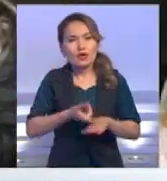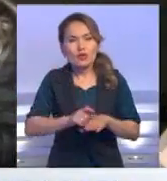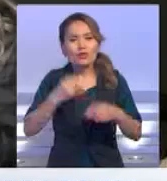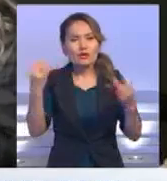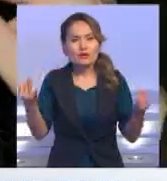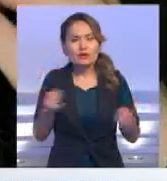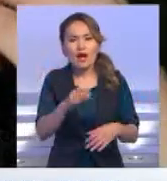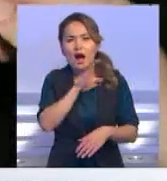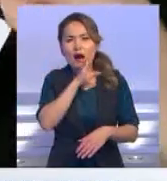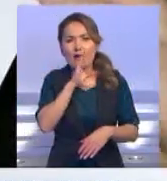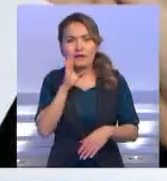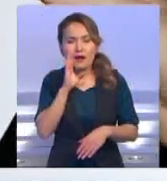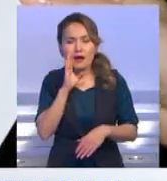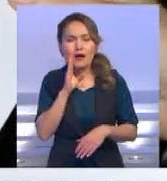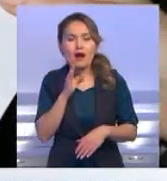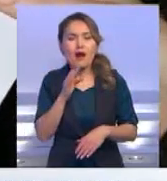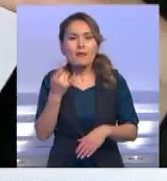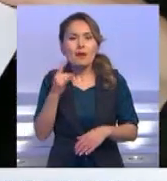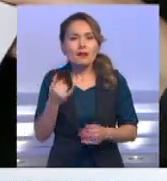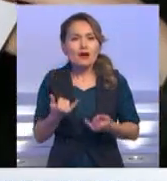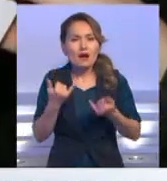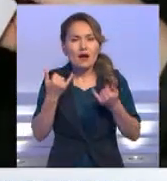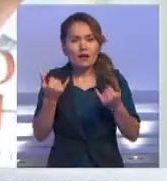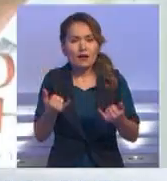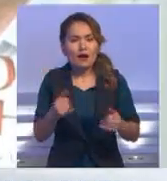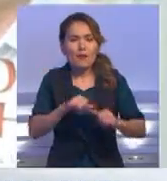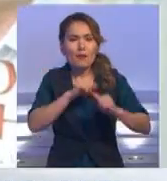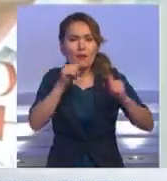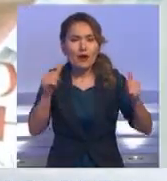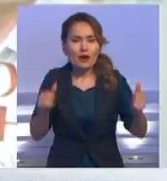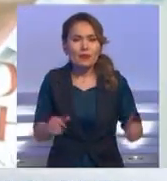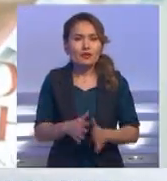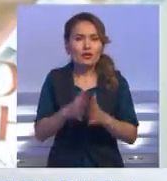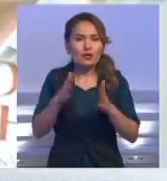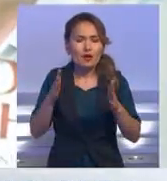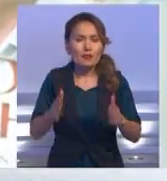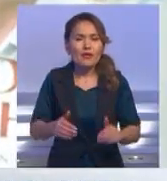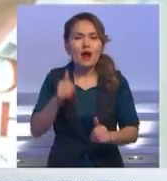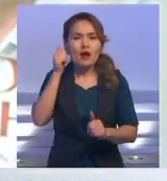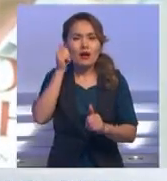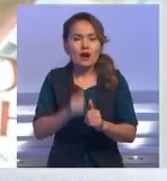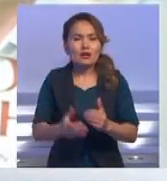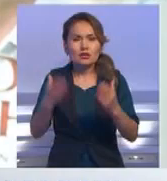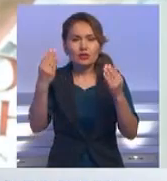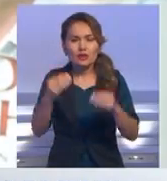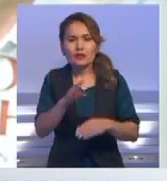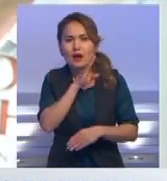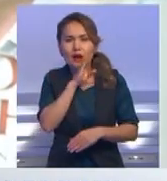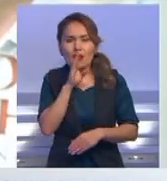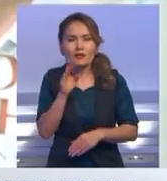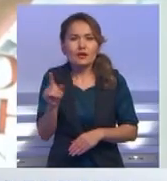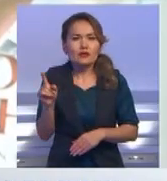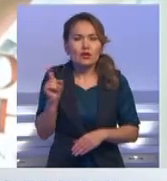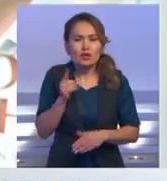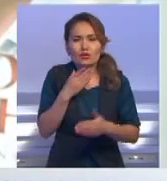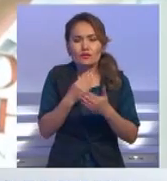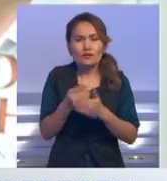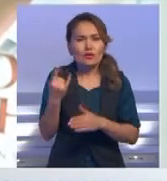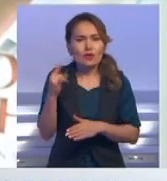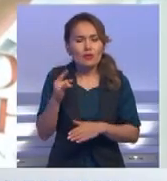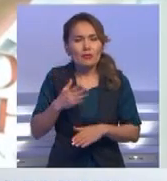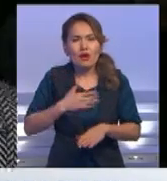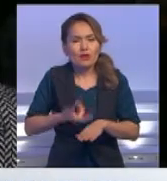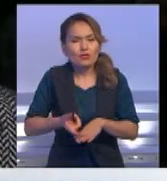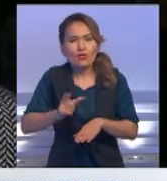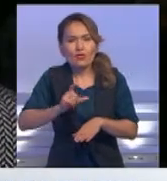махаббаты шексіз. Әсіресе, баласын күткен кейуананың күнде көшеге шығып, баласын зарыға күтетіні көңіліме қатты